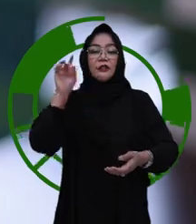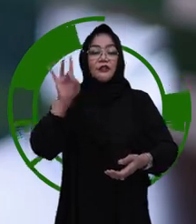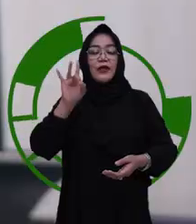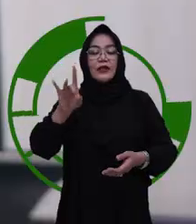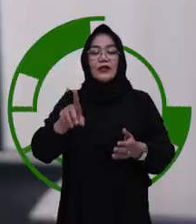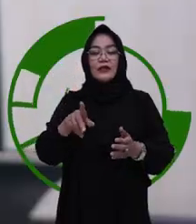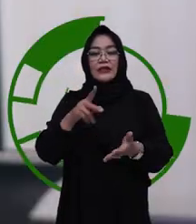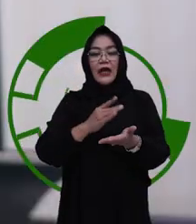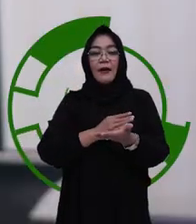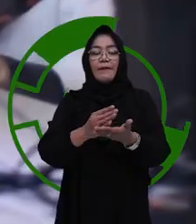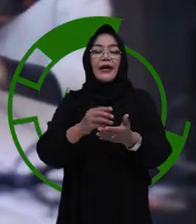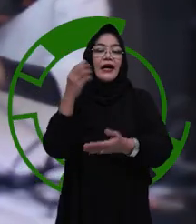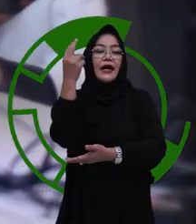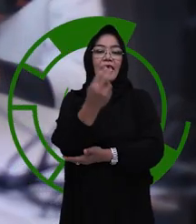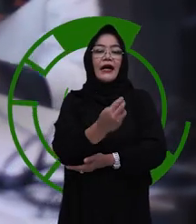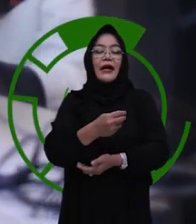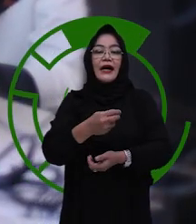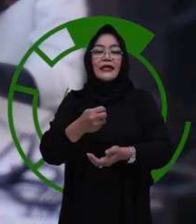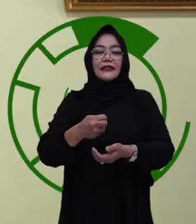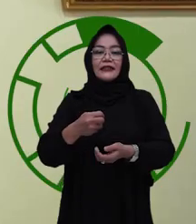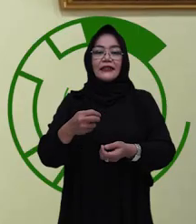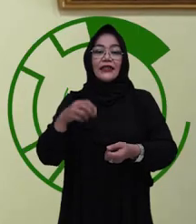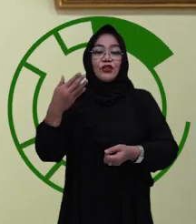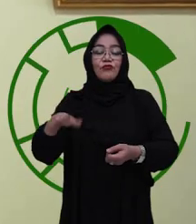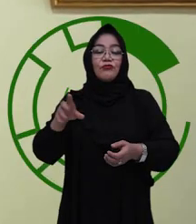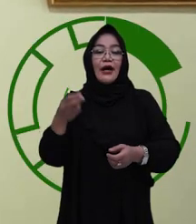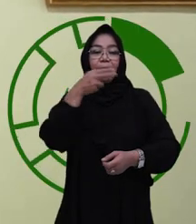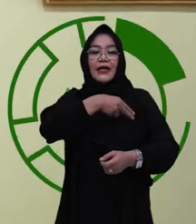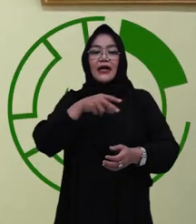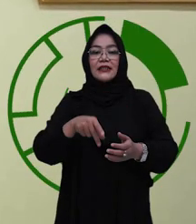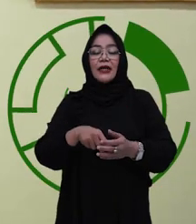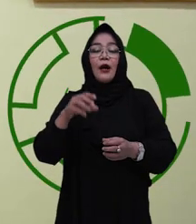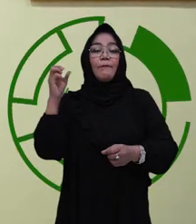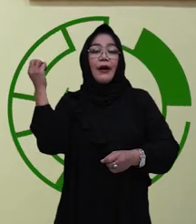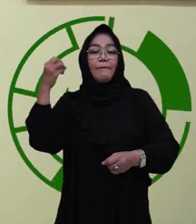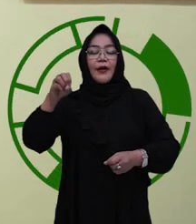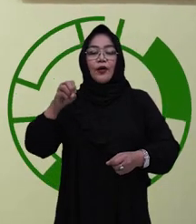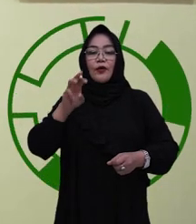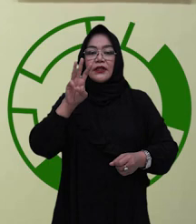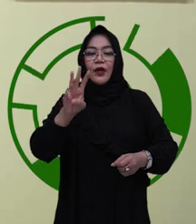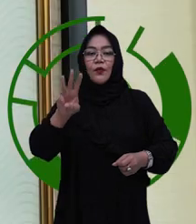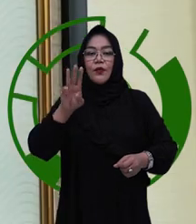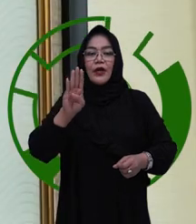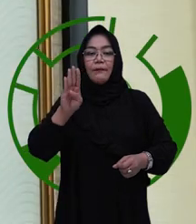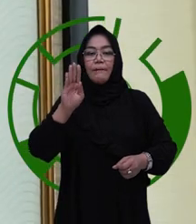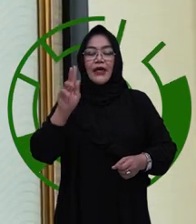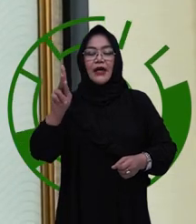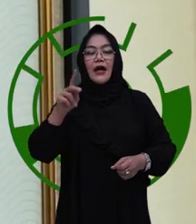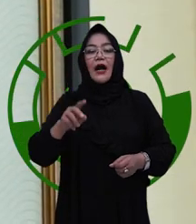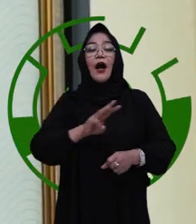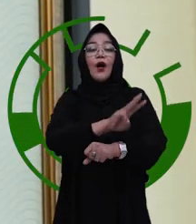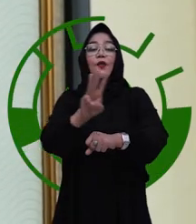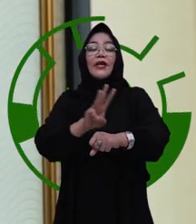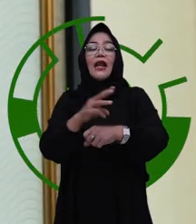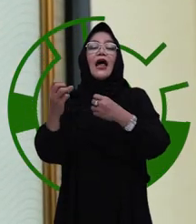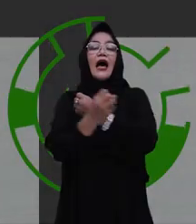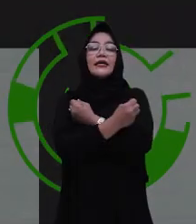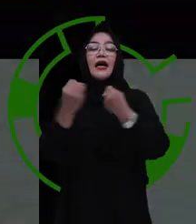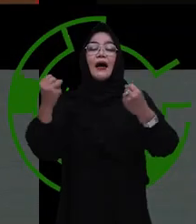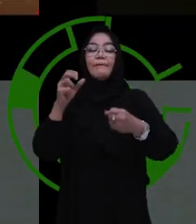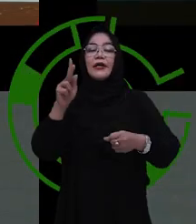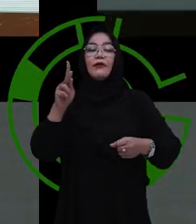Pengadilan Tinggi DKI Jakarta telah berhasil meraih predikat WBK Wilayah Bebas Korupsi dari